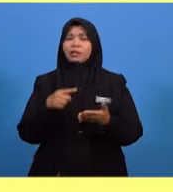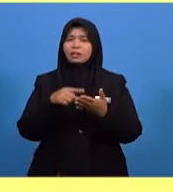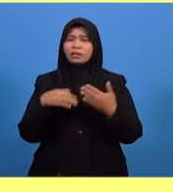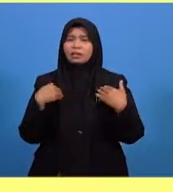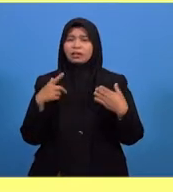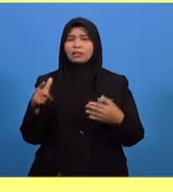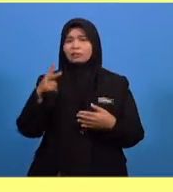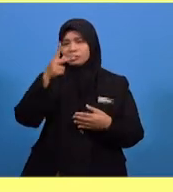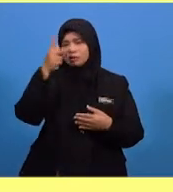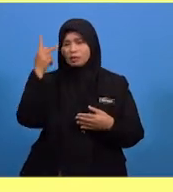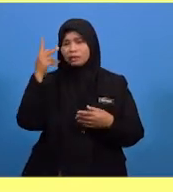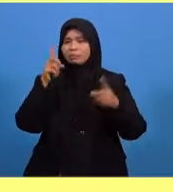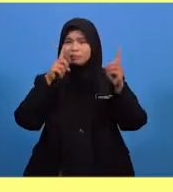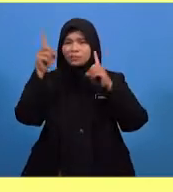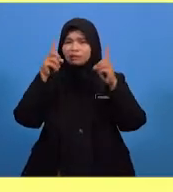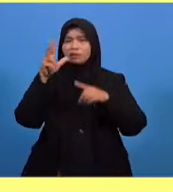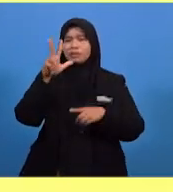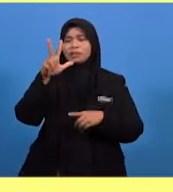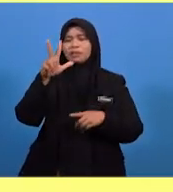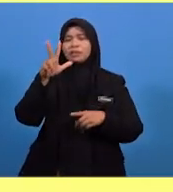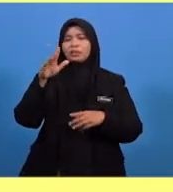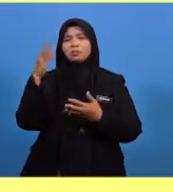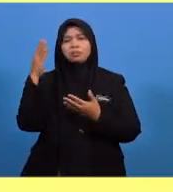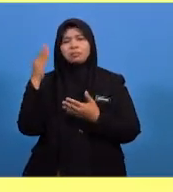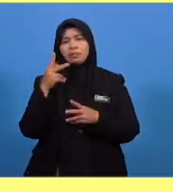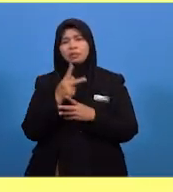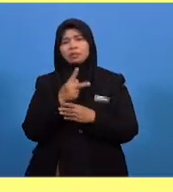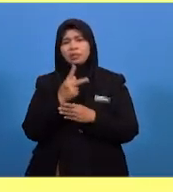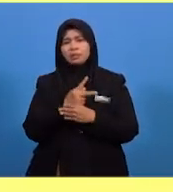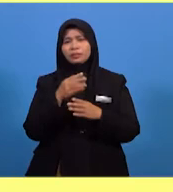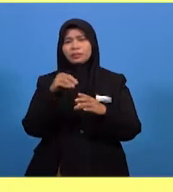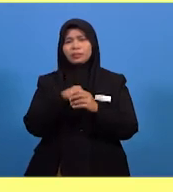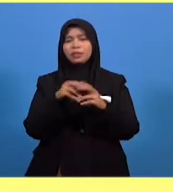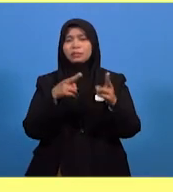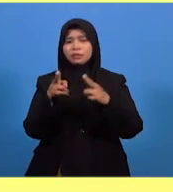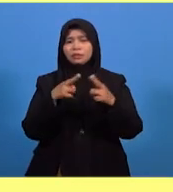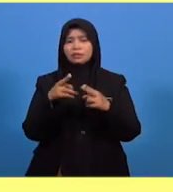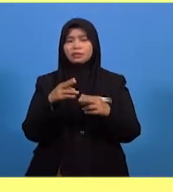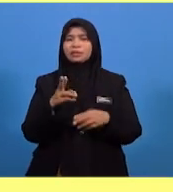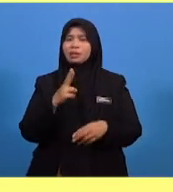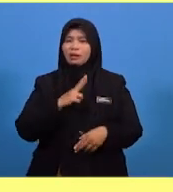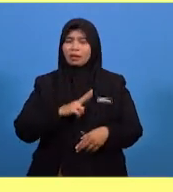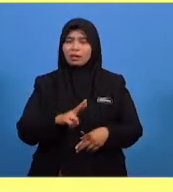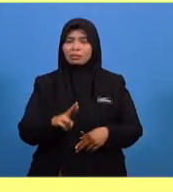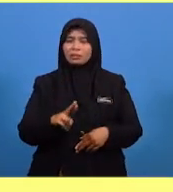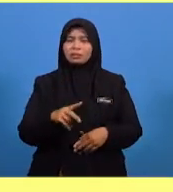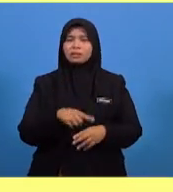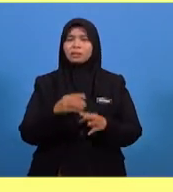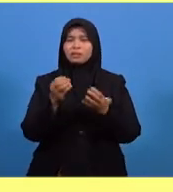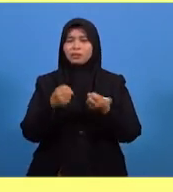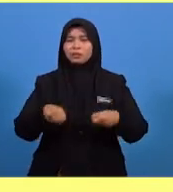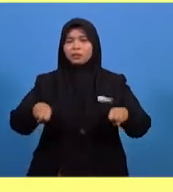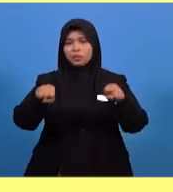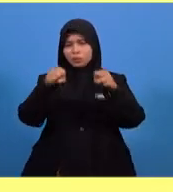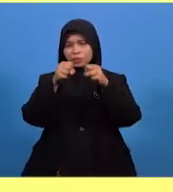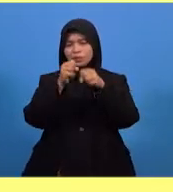ini adalah kerana bintang 3 mengganggu dalam urusan keagamaan di